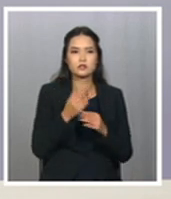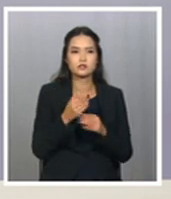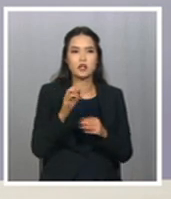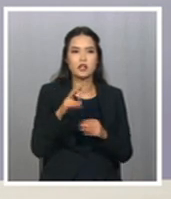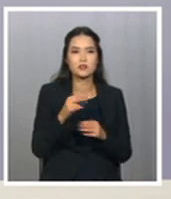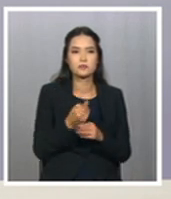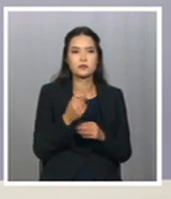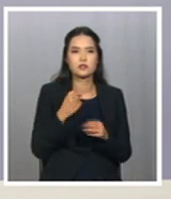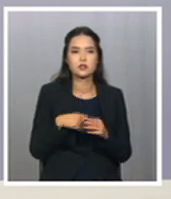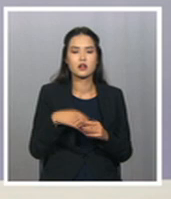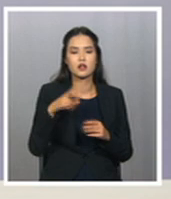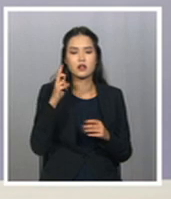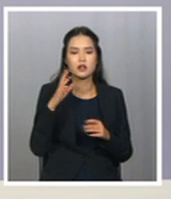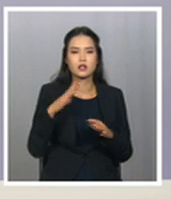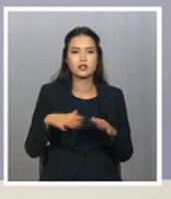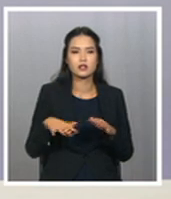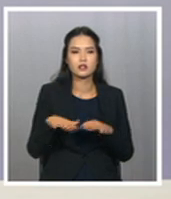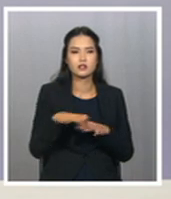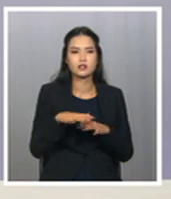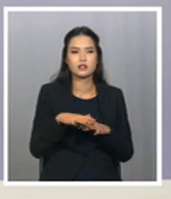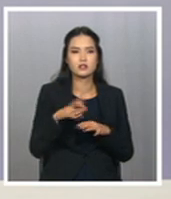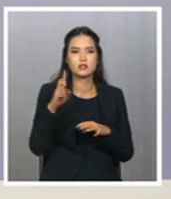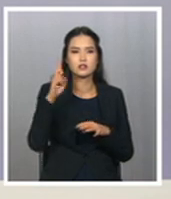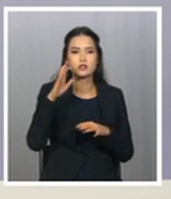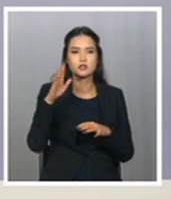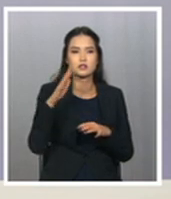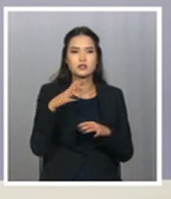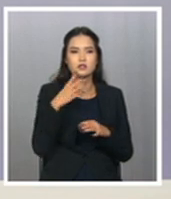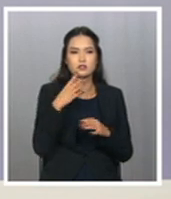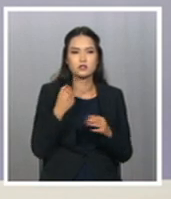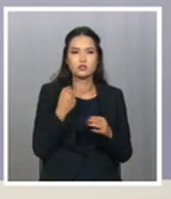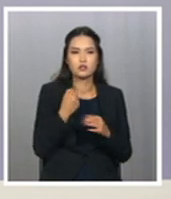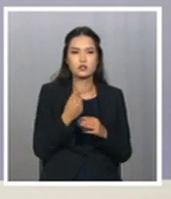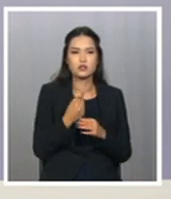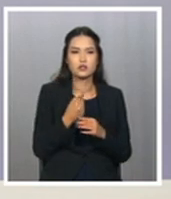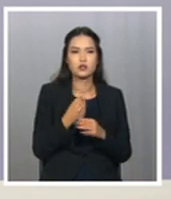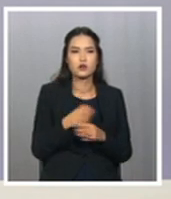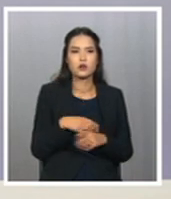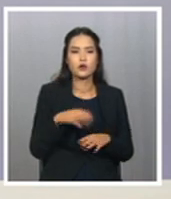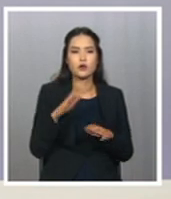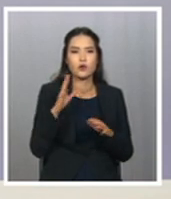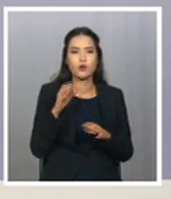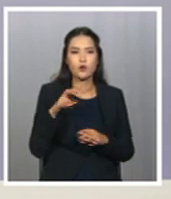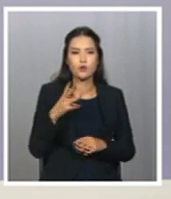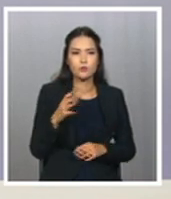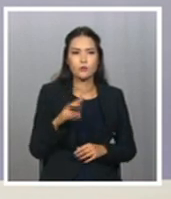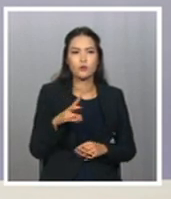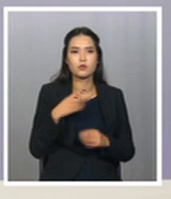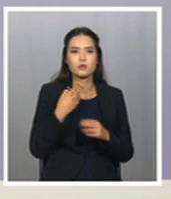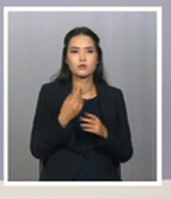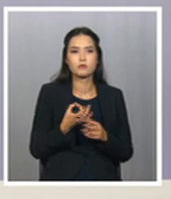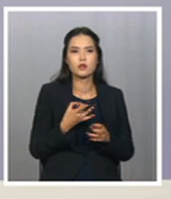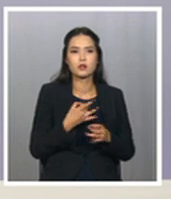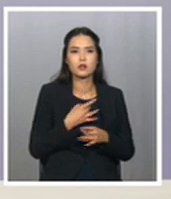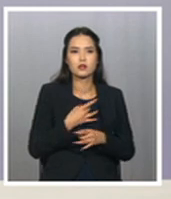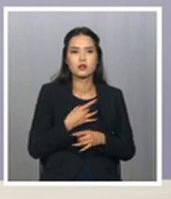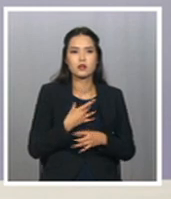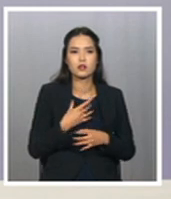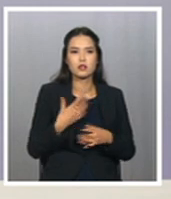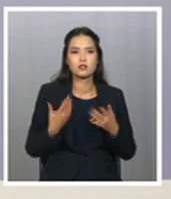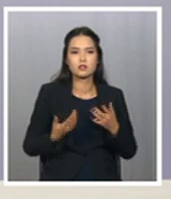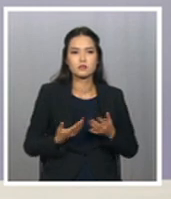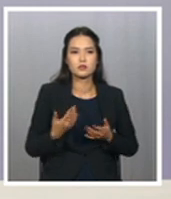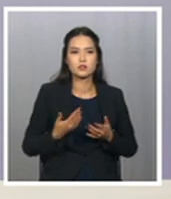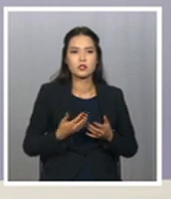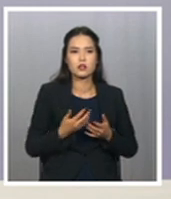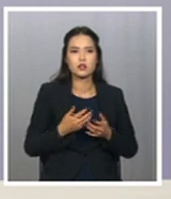әлемге танымал, ғасырдан да ұзақ күн, қош бол гүлсәрі, ақ кеме, немесе